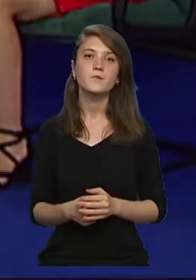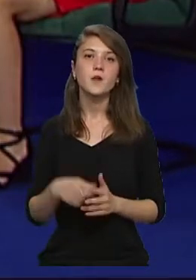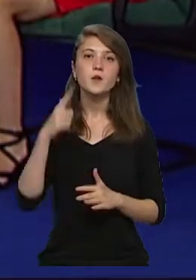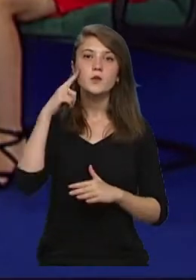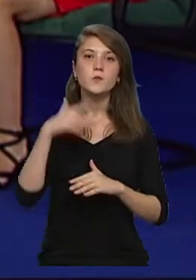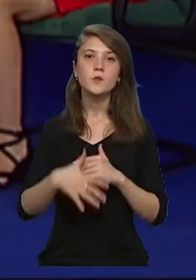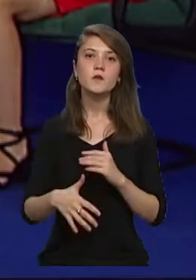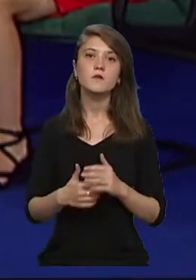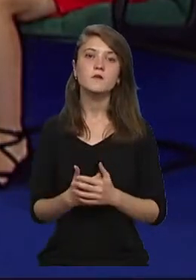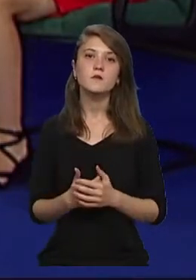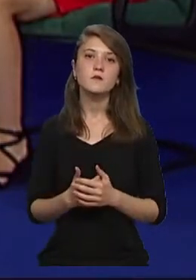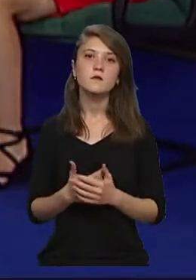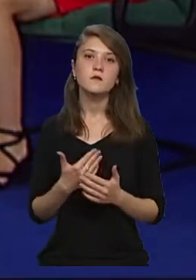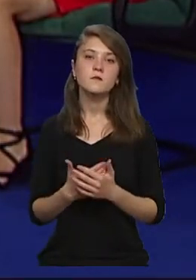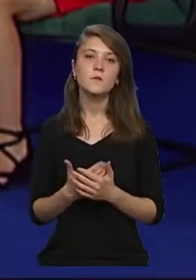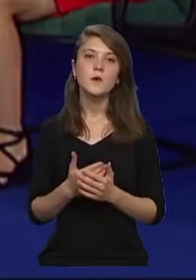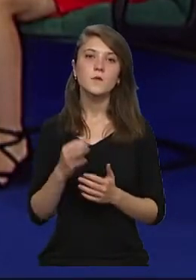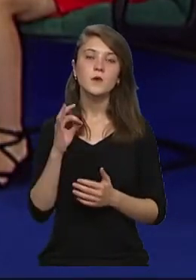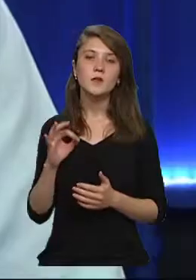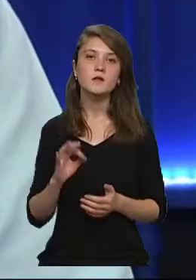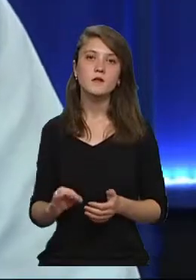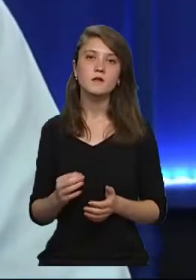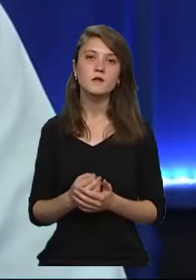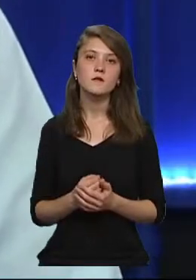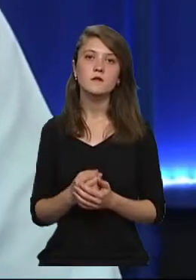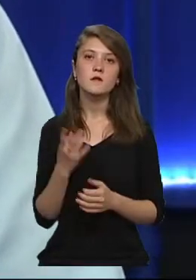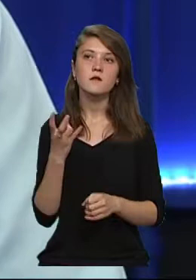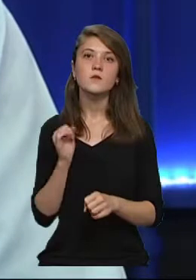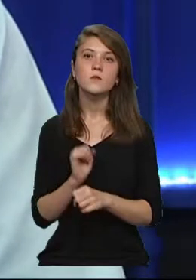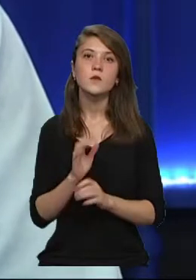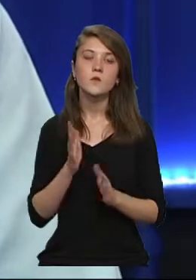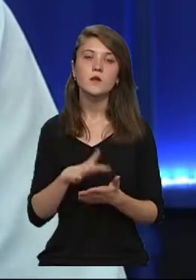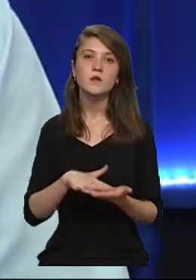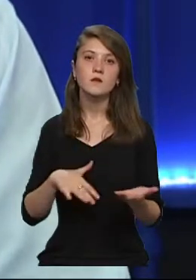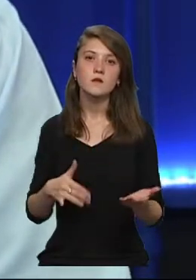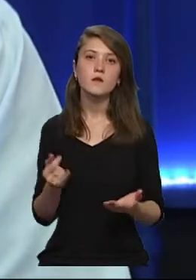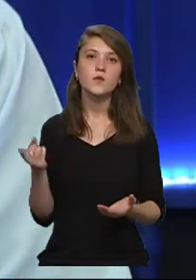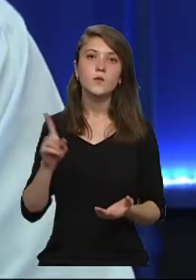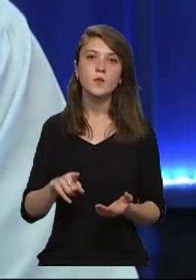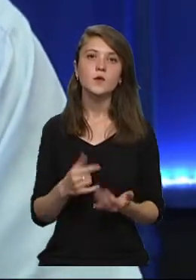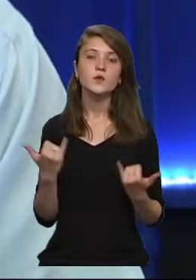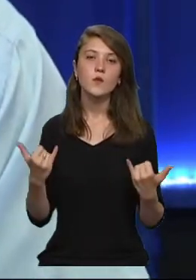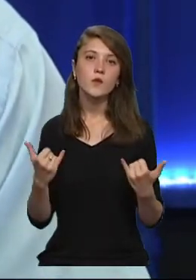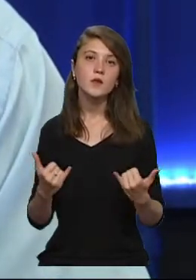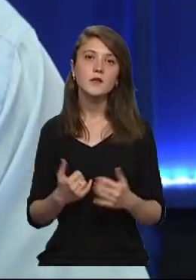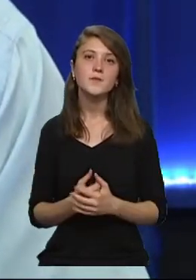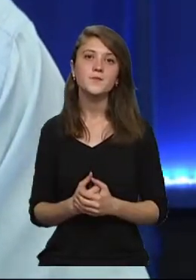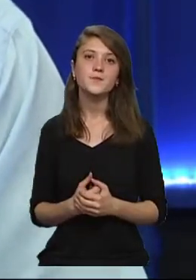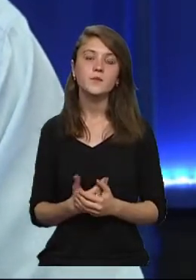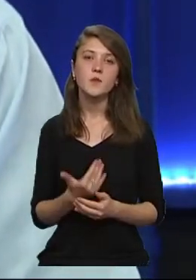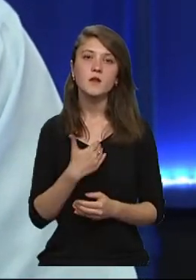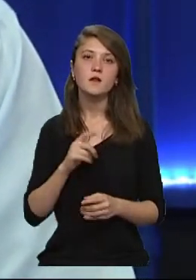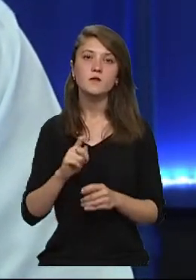розумієте, процес децентралізації йде вже, він не зупиниться і буде йти. І тому сьогодні, я